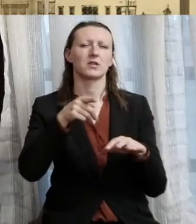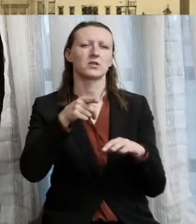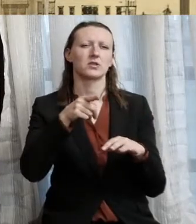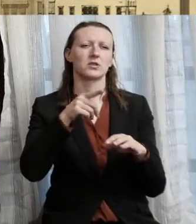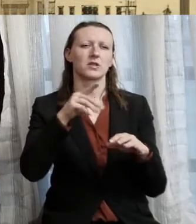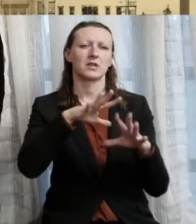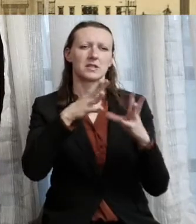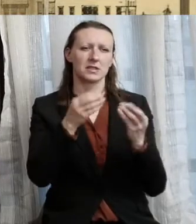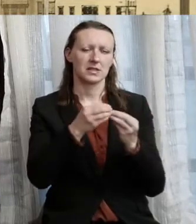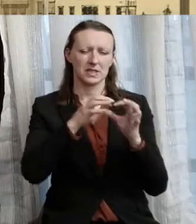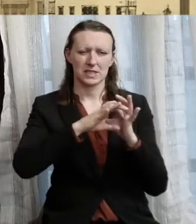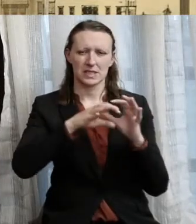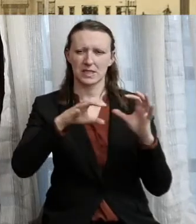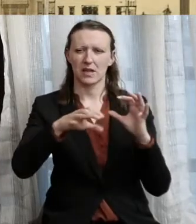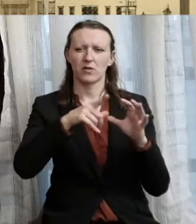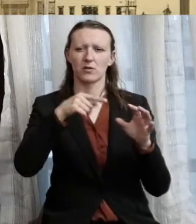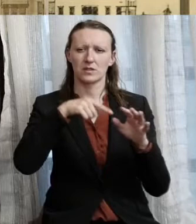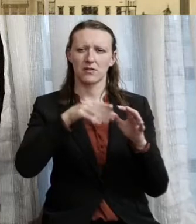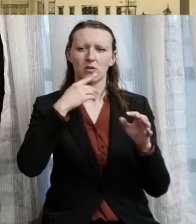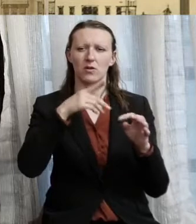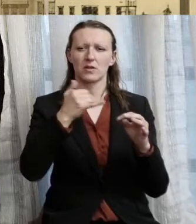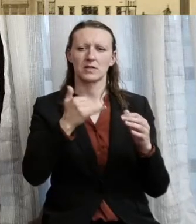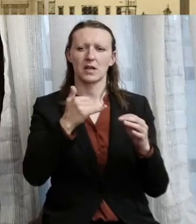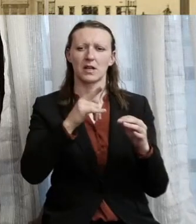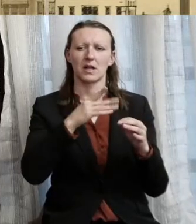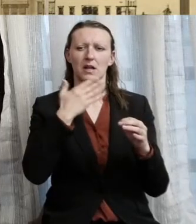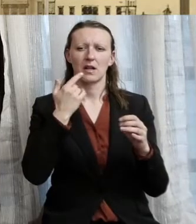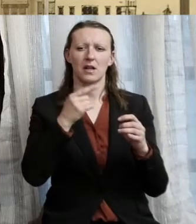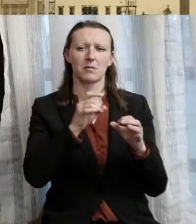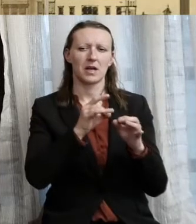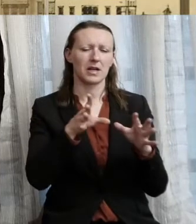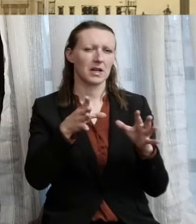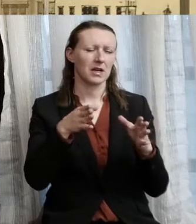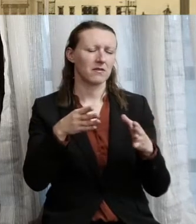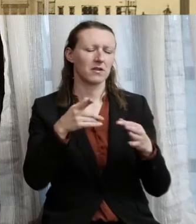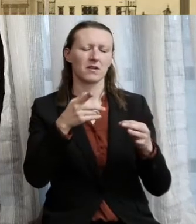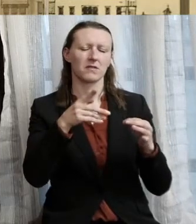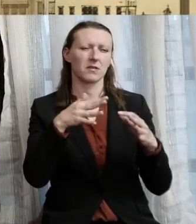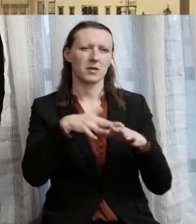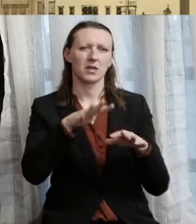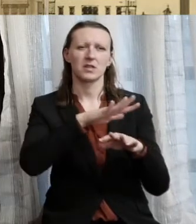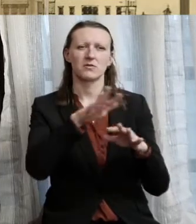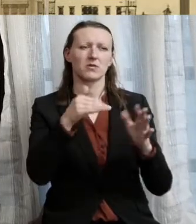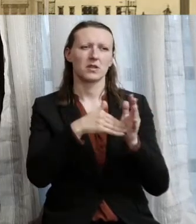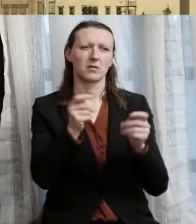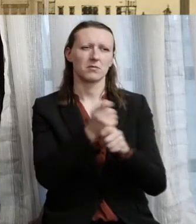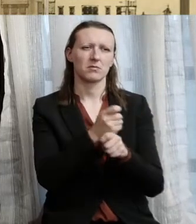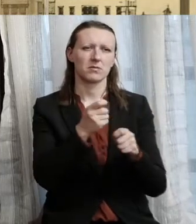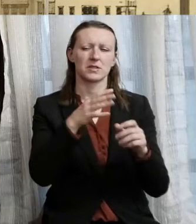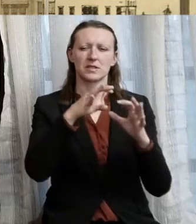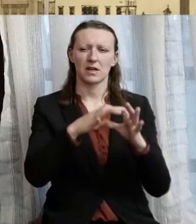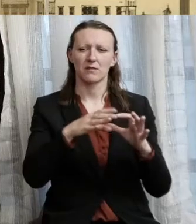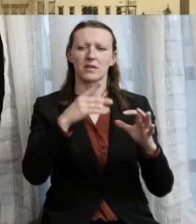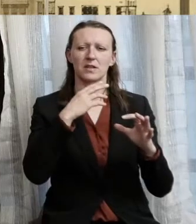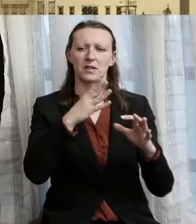ove cijevi se stavljaju u prometnice u kojima nemamo trenutno niti nikakve infrastrukture, znači svugdje da radimo rekonstrukciju stavljaju se i